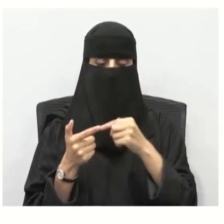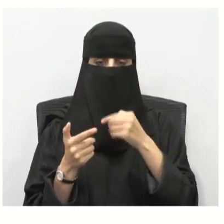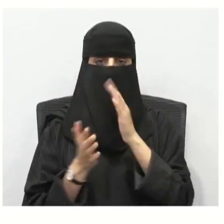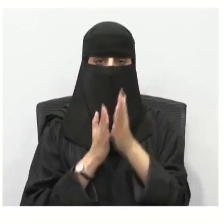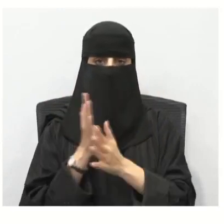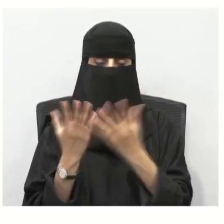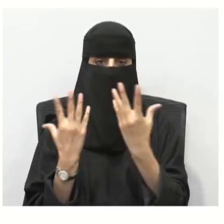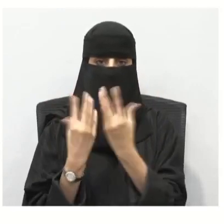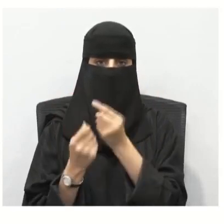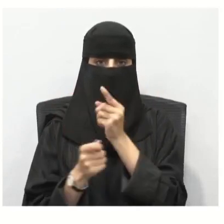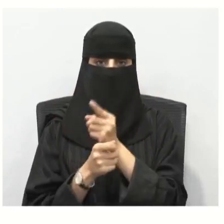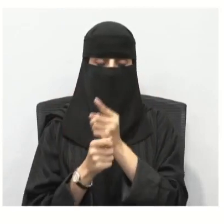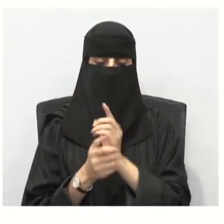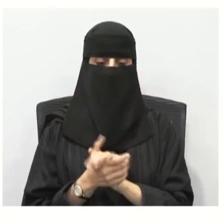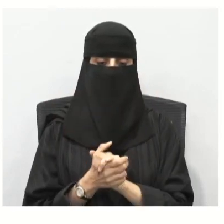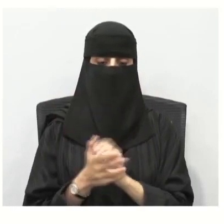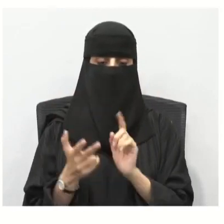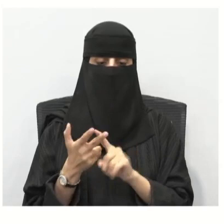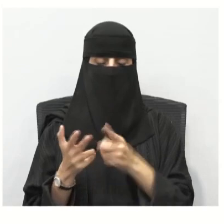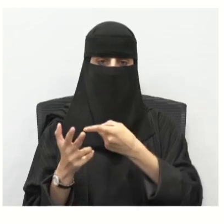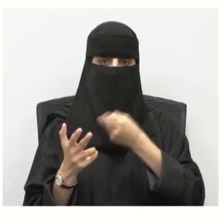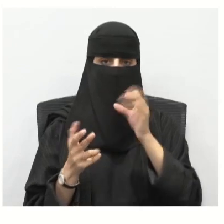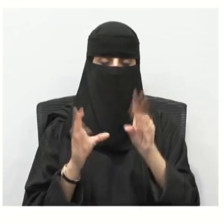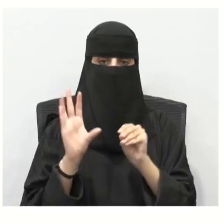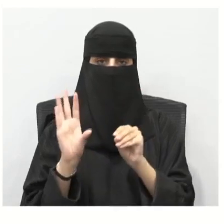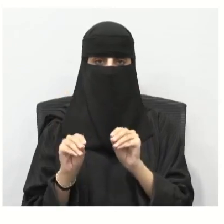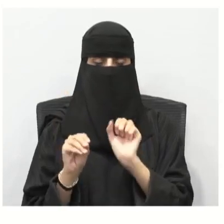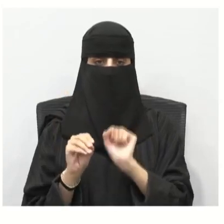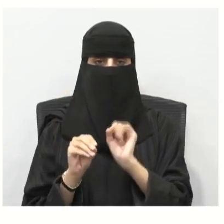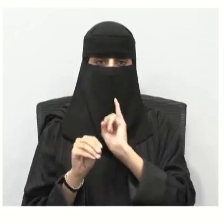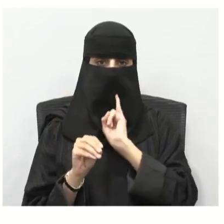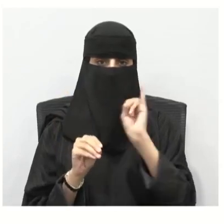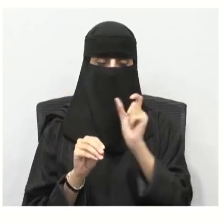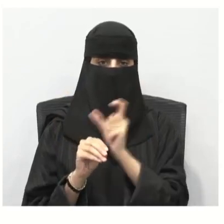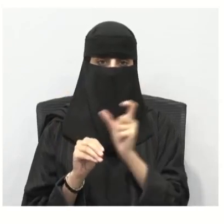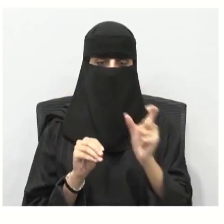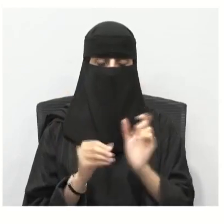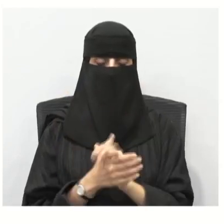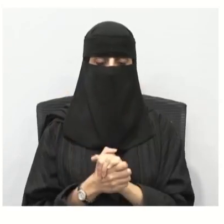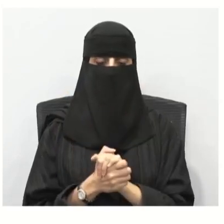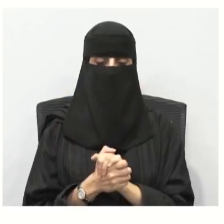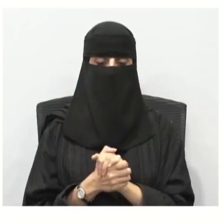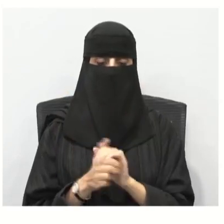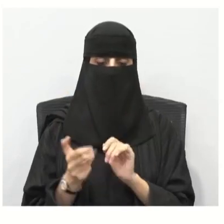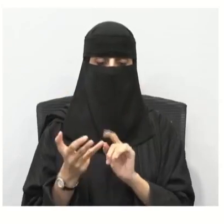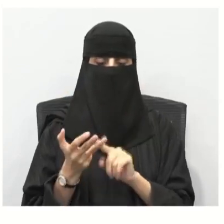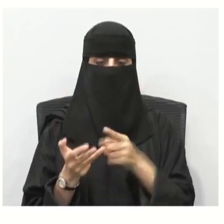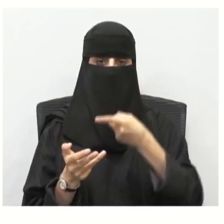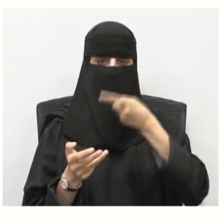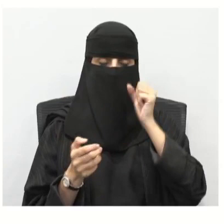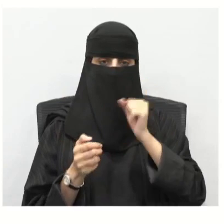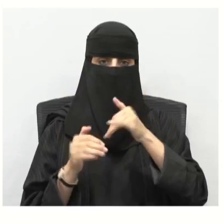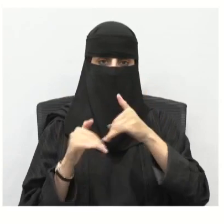بعد المعلمه التعرف على بعض التراكيب اللغويه اكتشاف